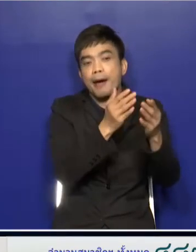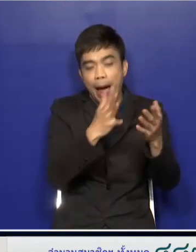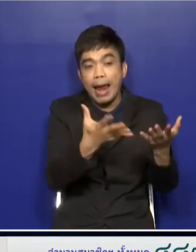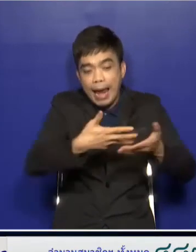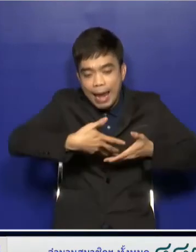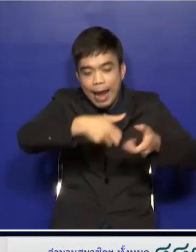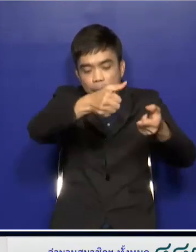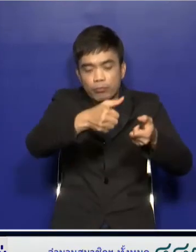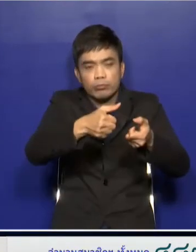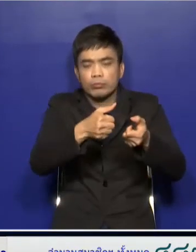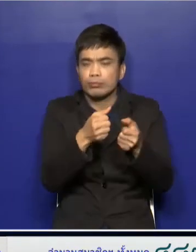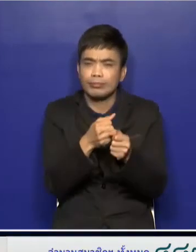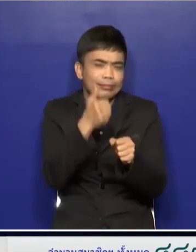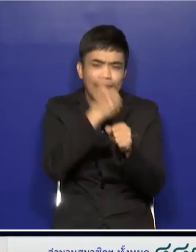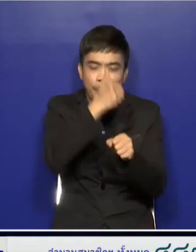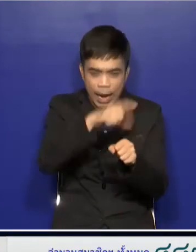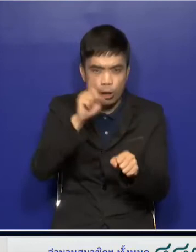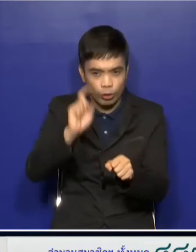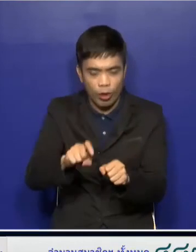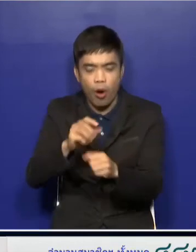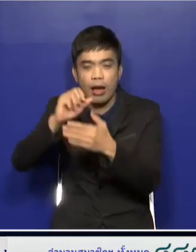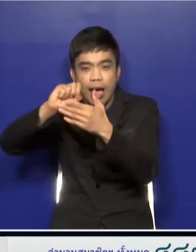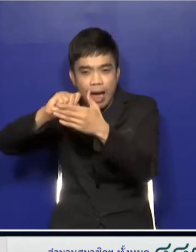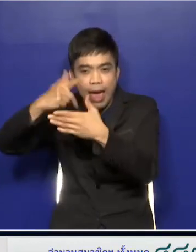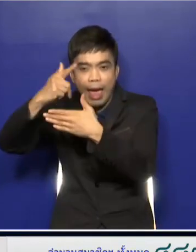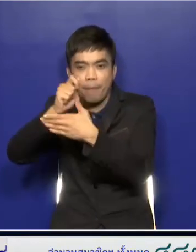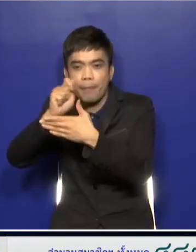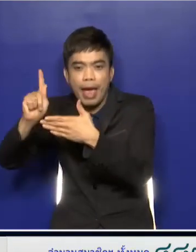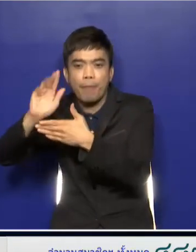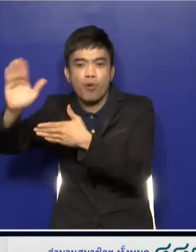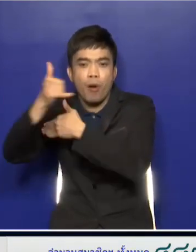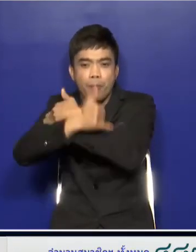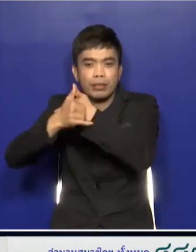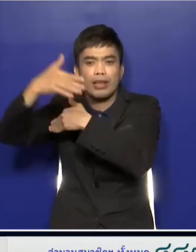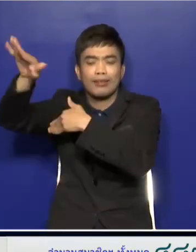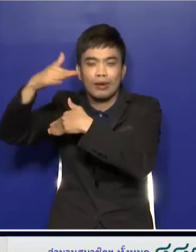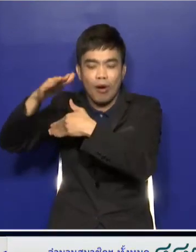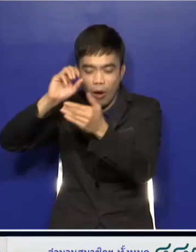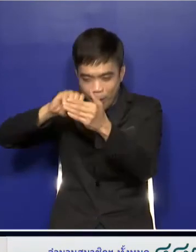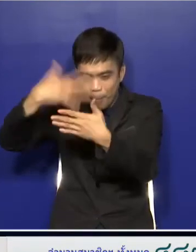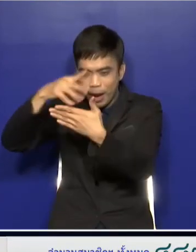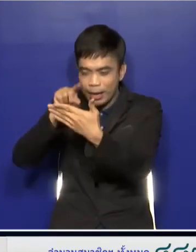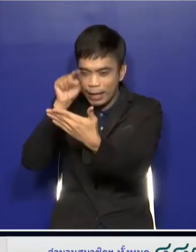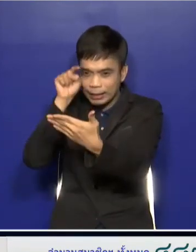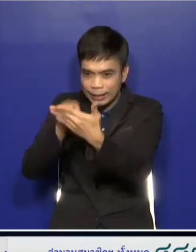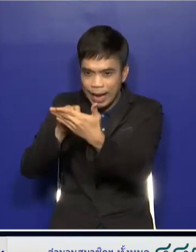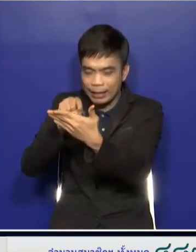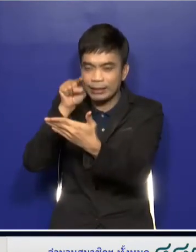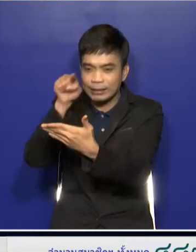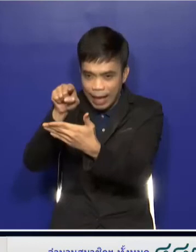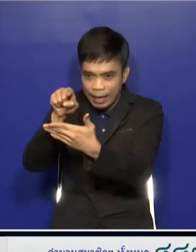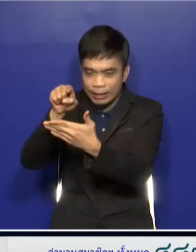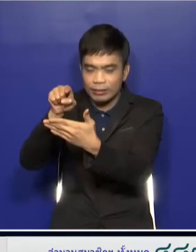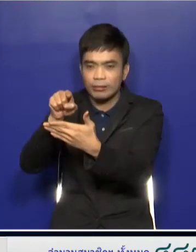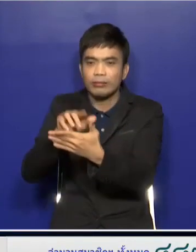เรายังมีข้อมูลมหาศาลจากทั้งไทยชนะทั้งคนละครึ่งนะครับซึ่งถ้าเรายังใช้ mindset แบบเดิมๆเนี่ยครับเราคงทำได้อย่